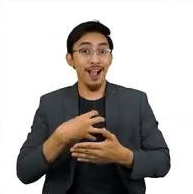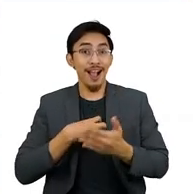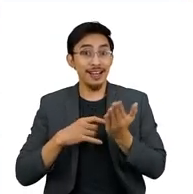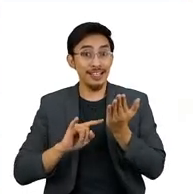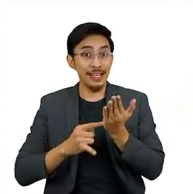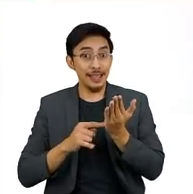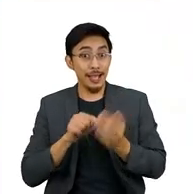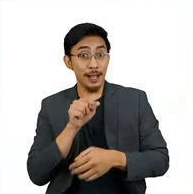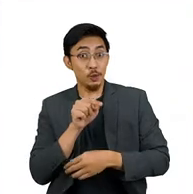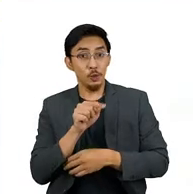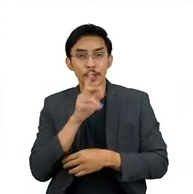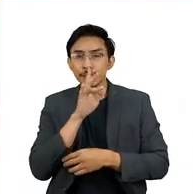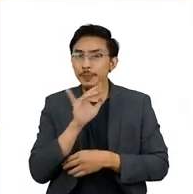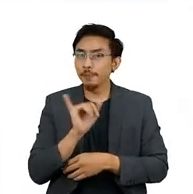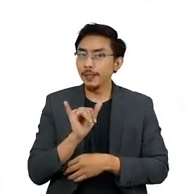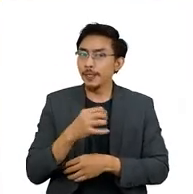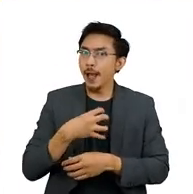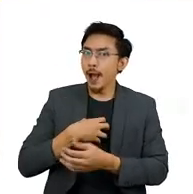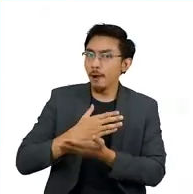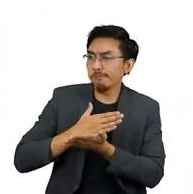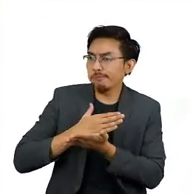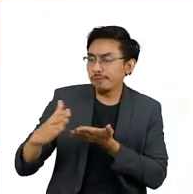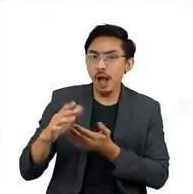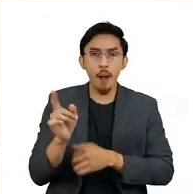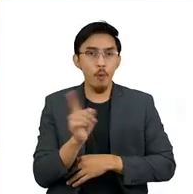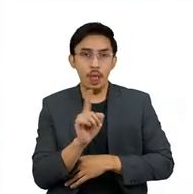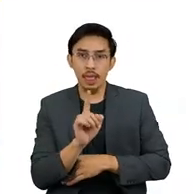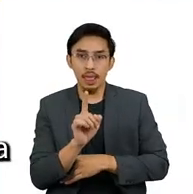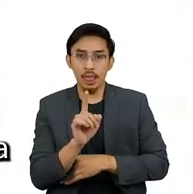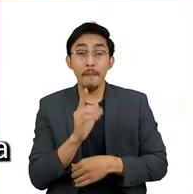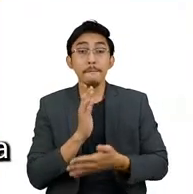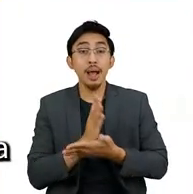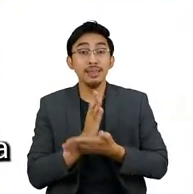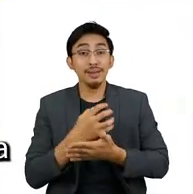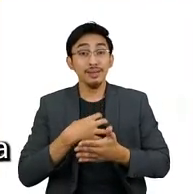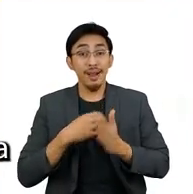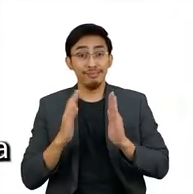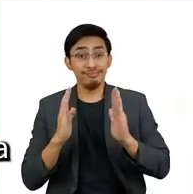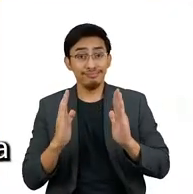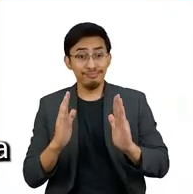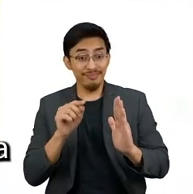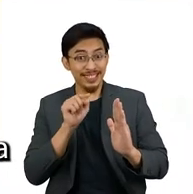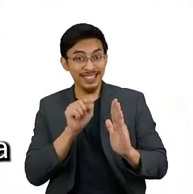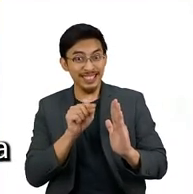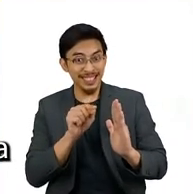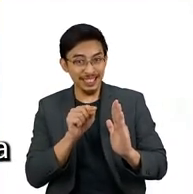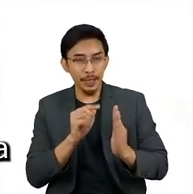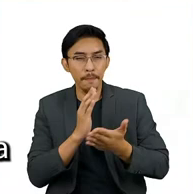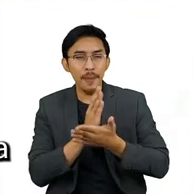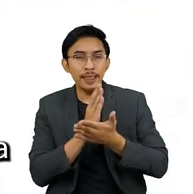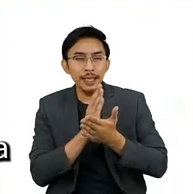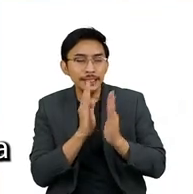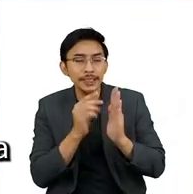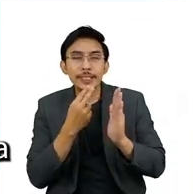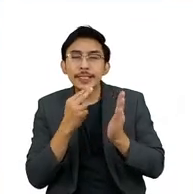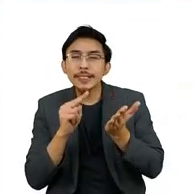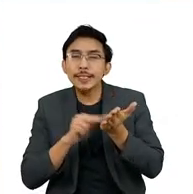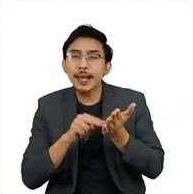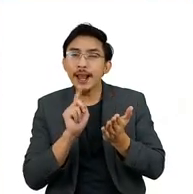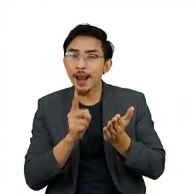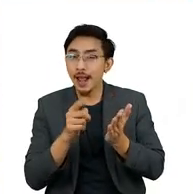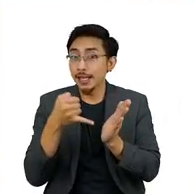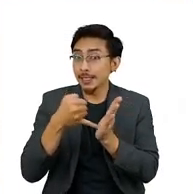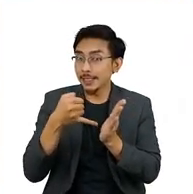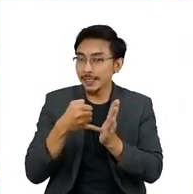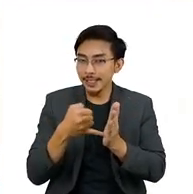sendiri. Nah, untuk bisa melakukan pembatasan pada hak digital, maka pembatasan yang diizinkan atau permissible limitation-nya